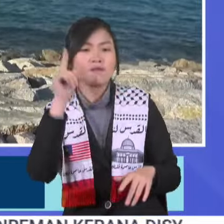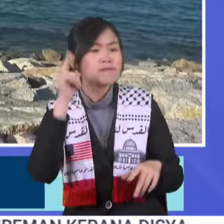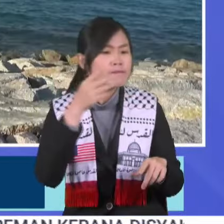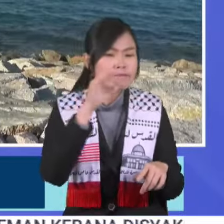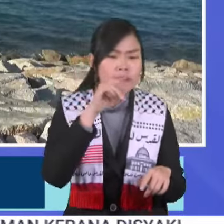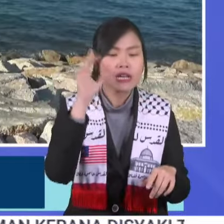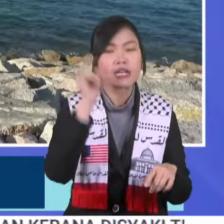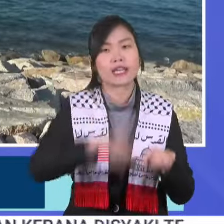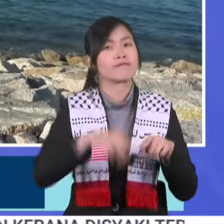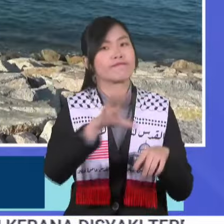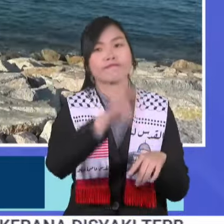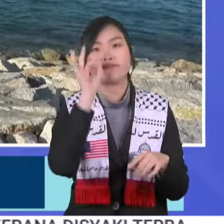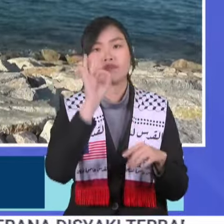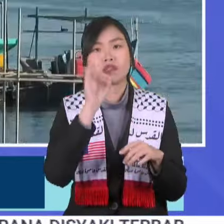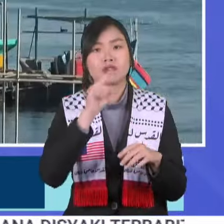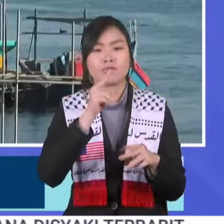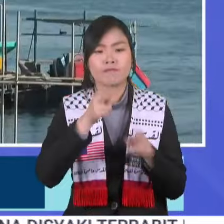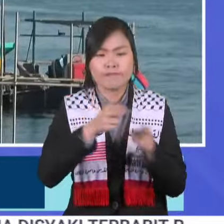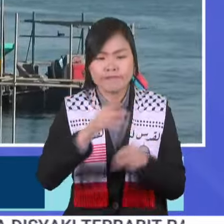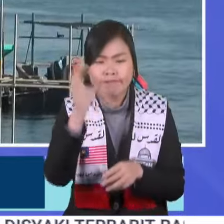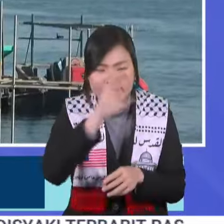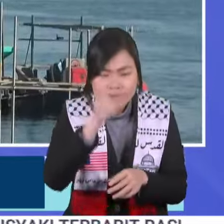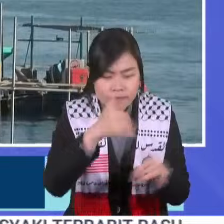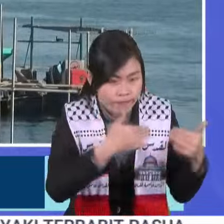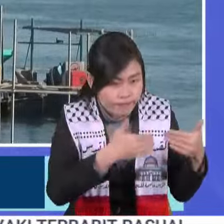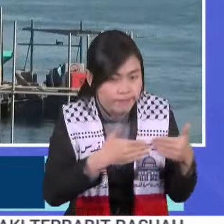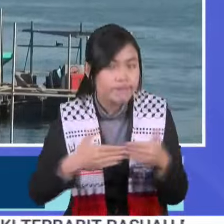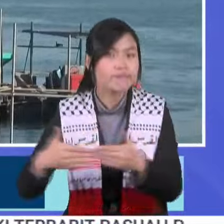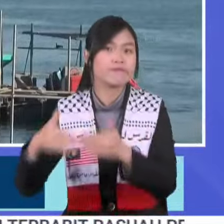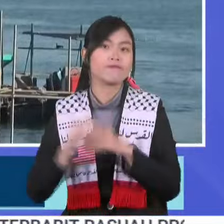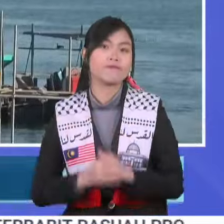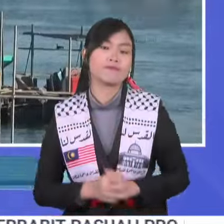gagal dikesan. Usaha mencari giat dilakukan.